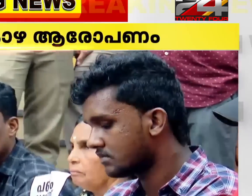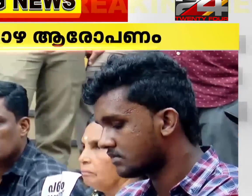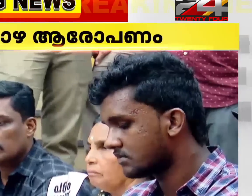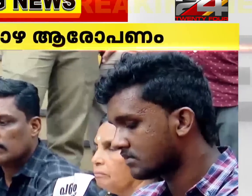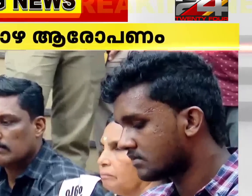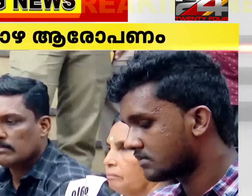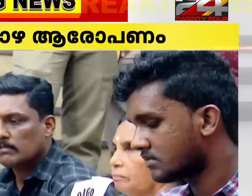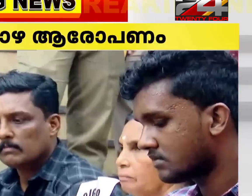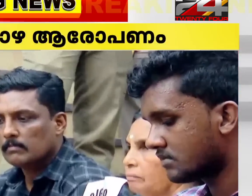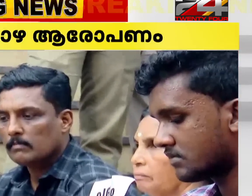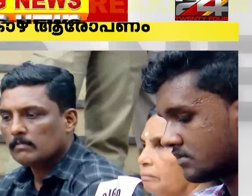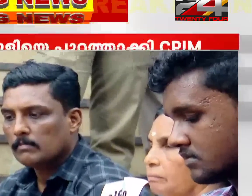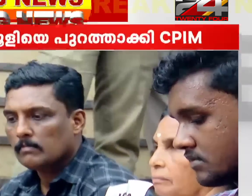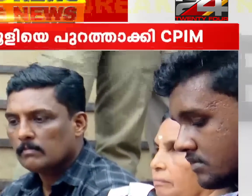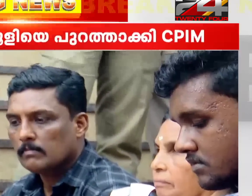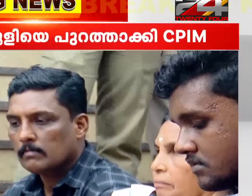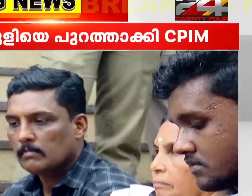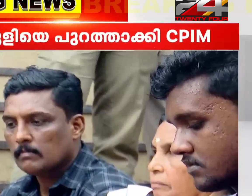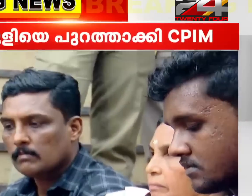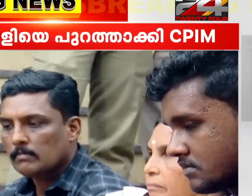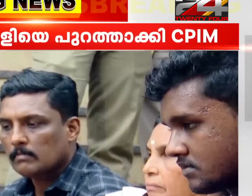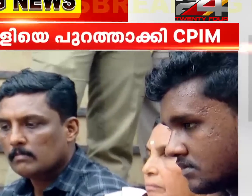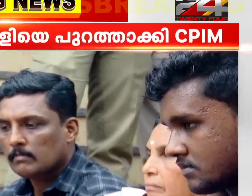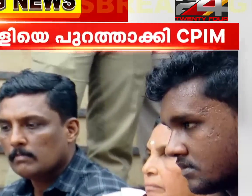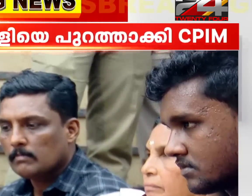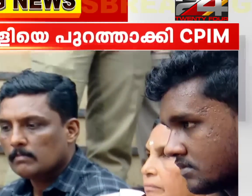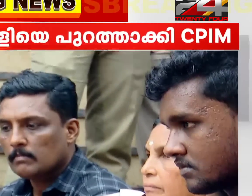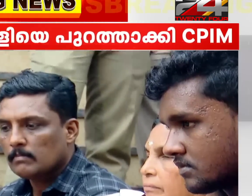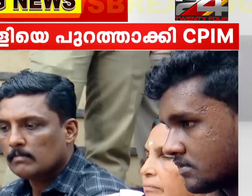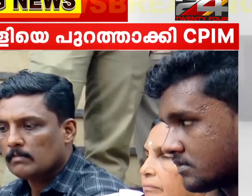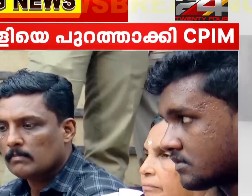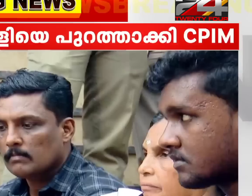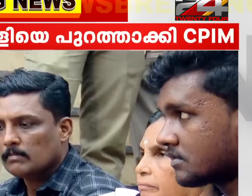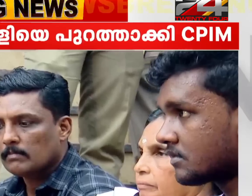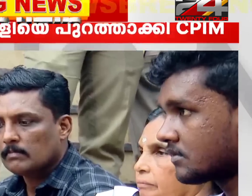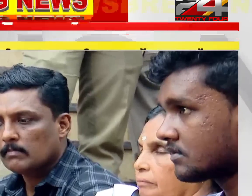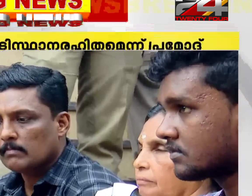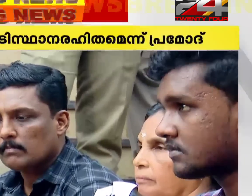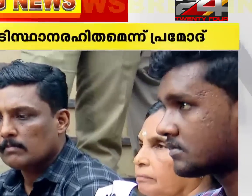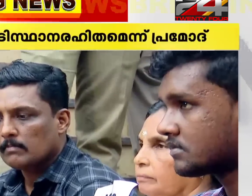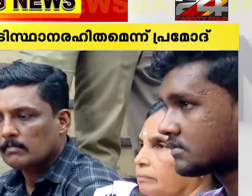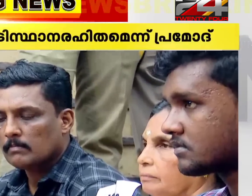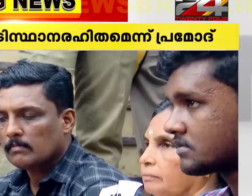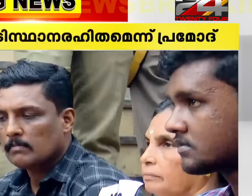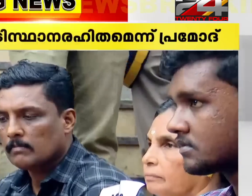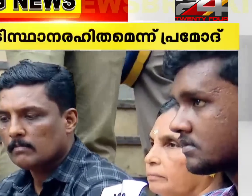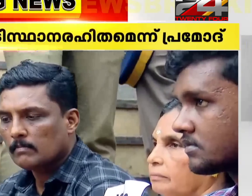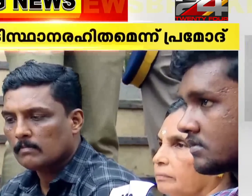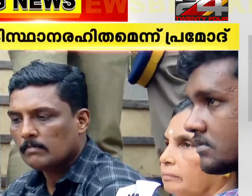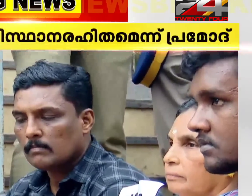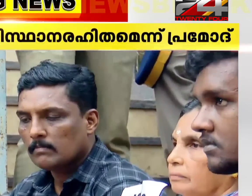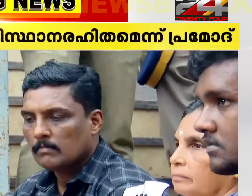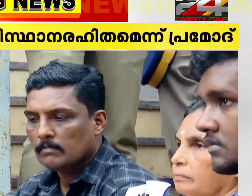തന്നെ പറയണം, ആർക്ക് എപ്പോൾ എവിടെ വെച്ച് ഈ പണം കൈമാറി, അക്കാര്യം പറയണമെന്ന് അദ്ദേഹം ആവശ്യപ്പെടുന്നുണ്ട്. ഒപ്പം അദ്ദേഹം ഇക്കാര്യത്തിൽ പരാതി നൽകുമെന്ന് പറയണം. ഇത്